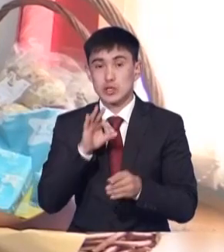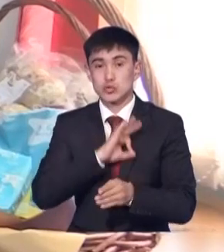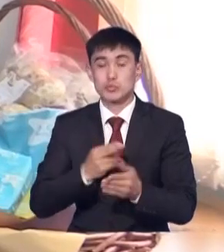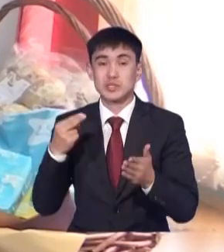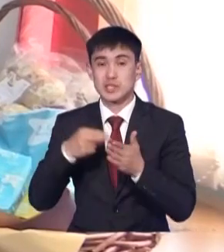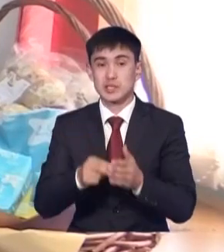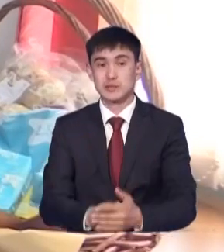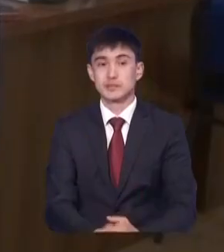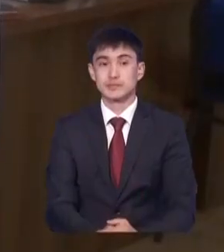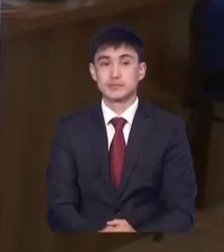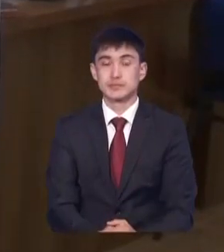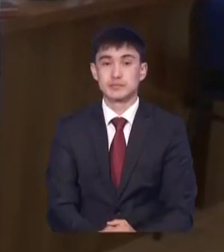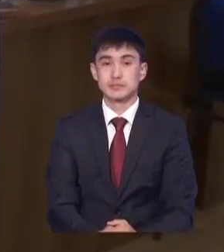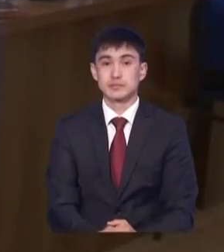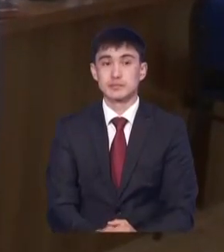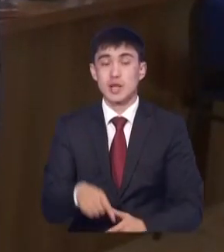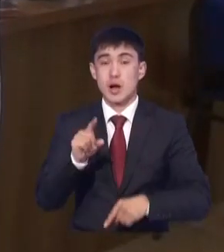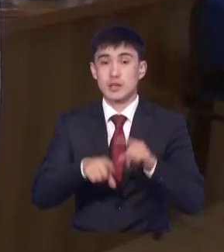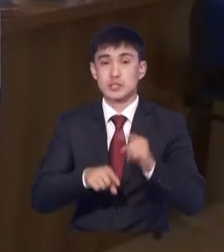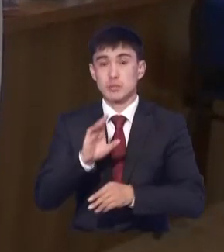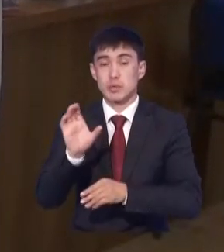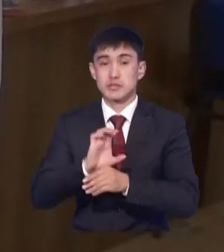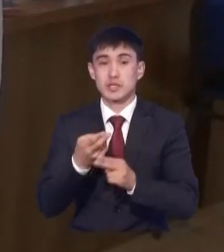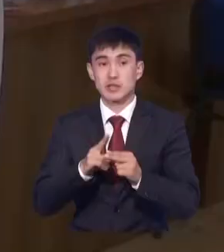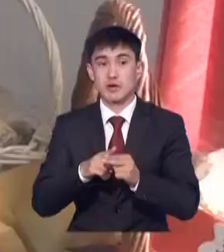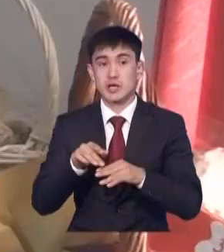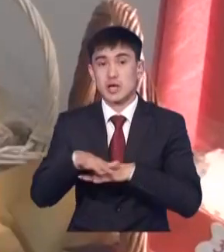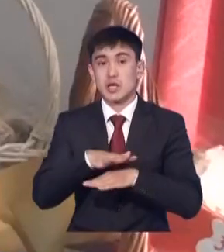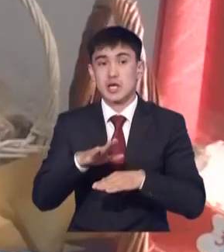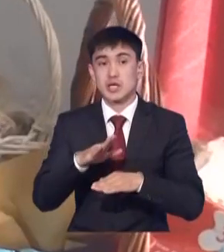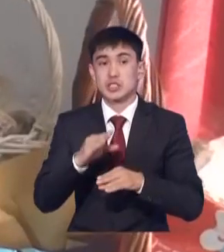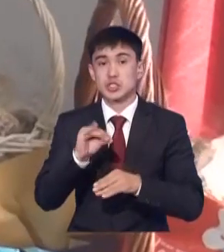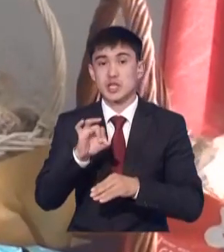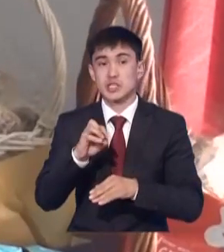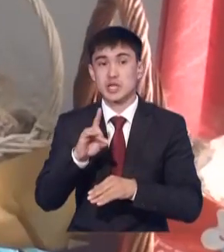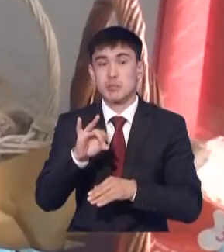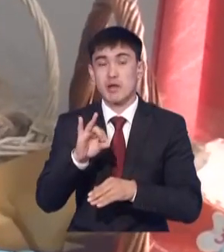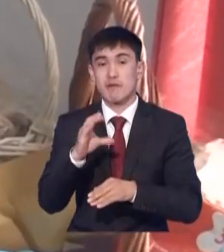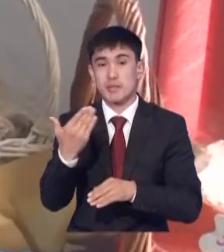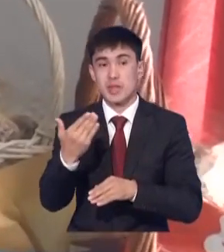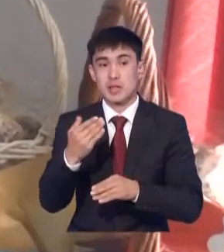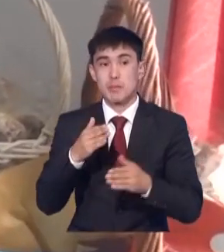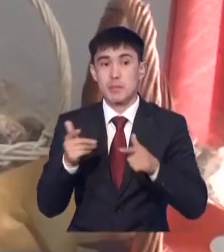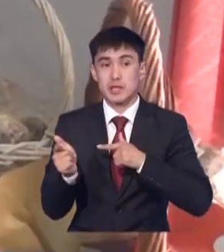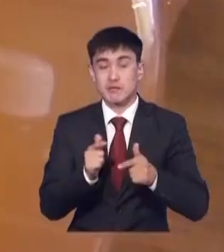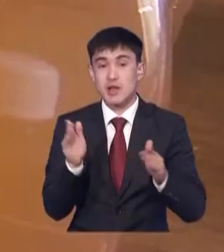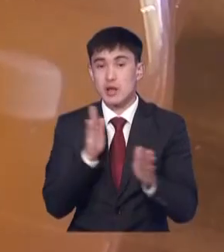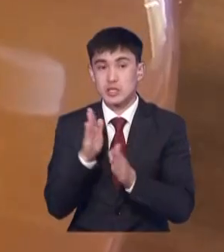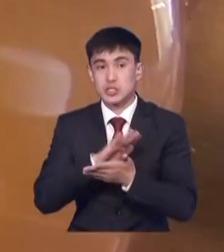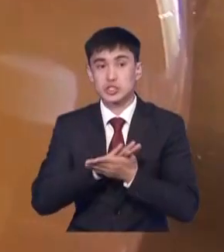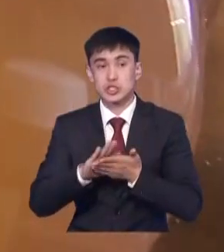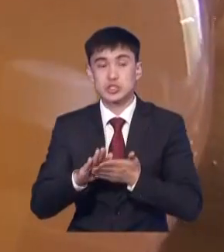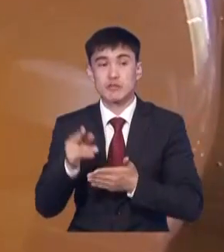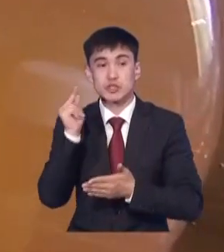доступными ценами. Одной из отечественных производителей этого края является и Жанна Жанабаева. Для приготовления экологически